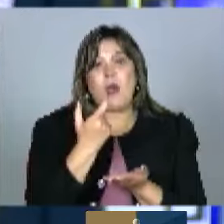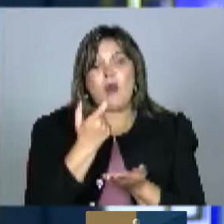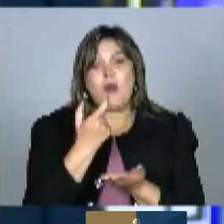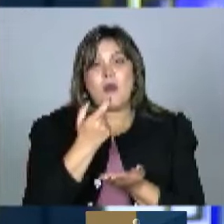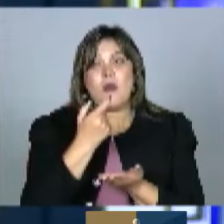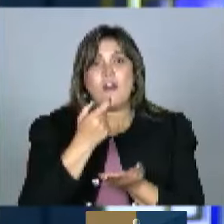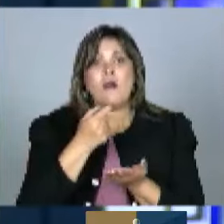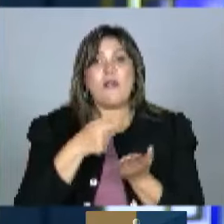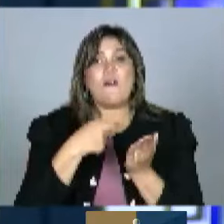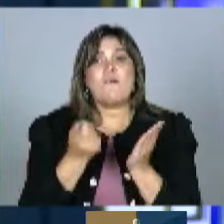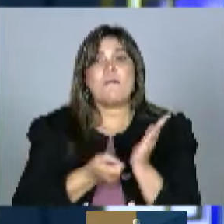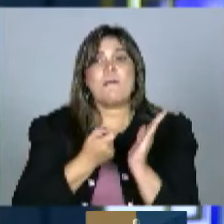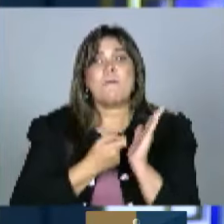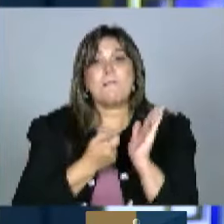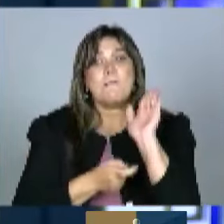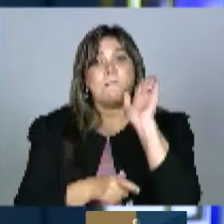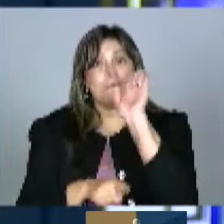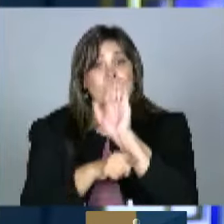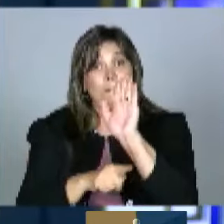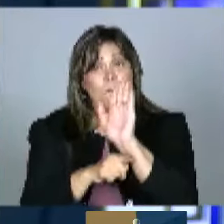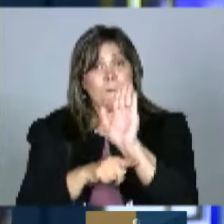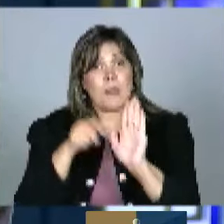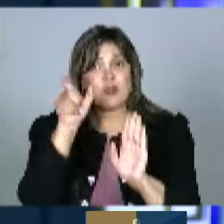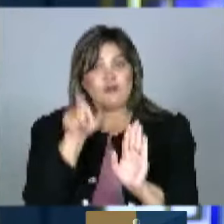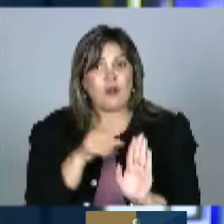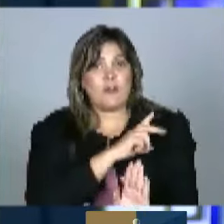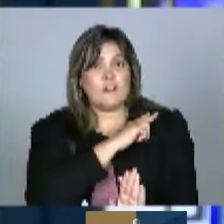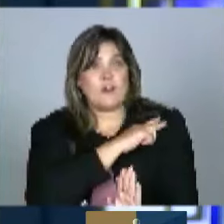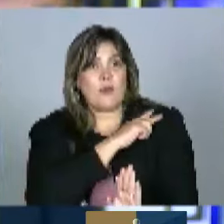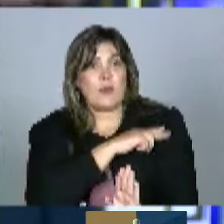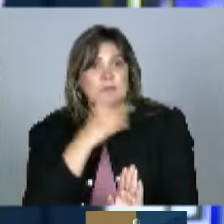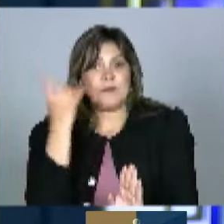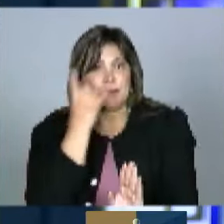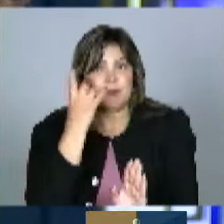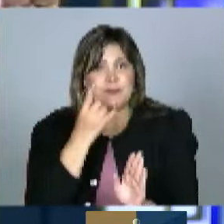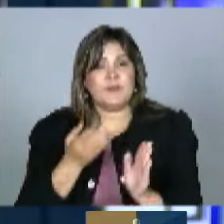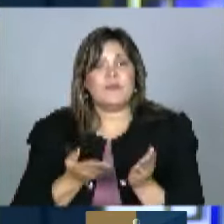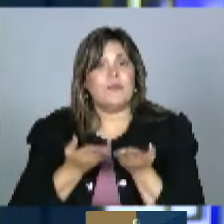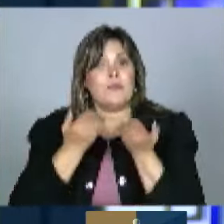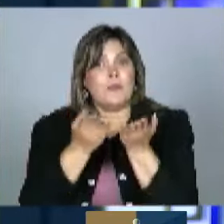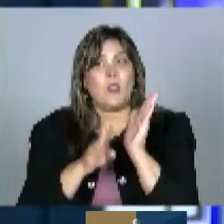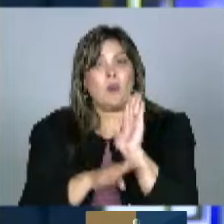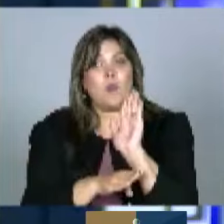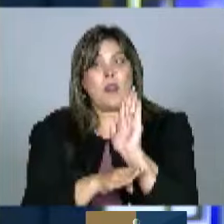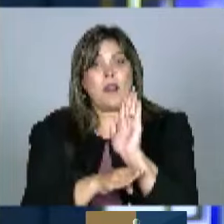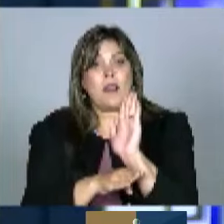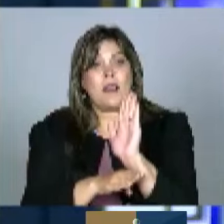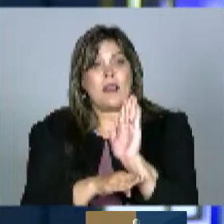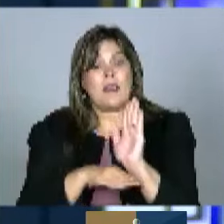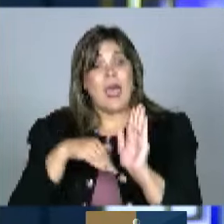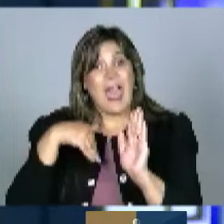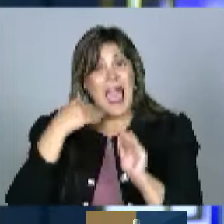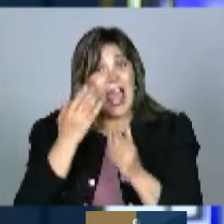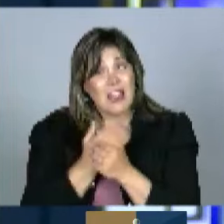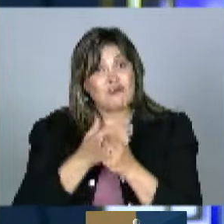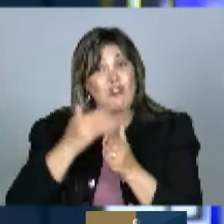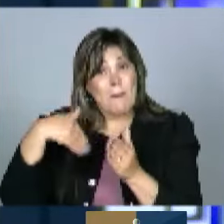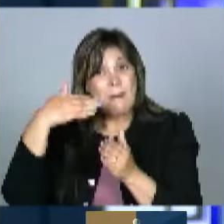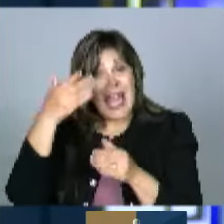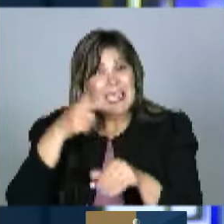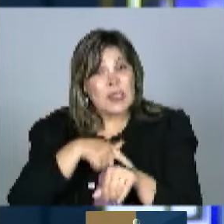انه بتاريخ كذا سلمناك الصوره التنفيذيه عشان بعد كده ما يجيش بعد كده بمده